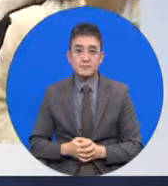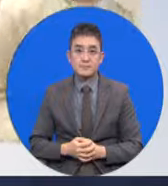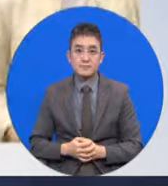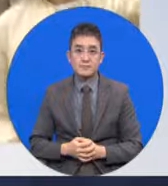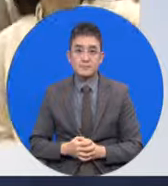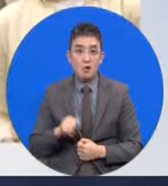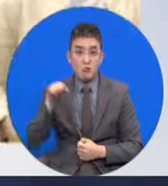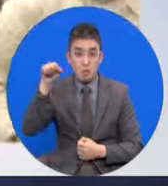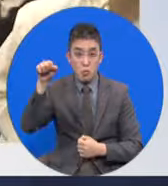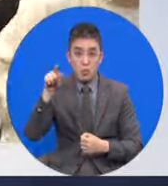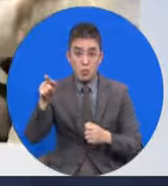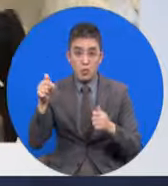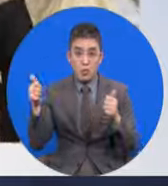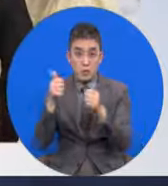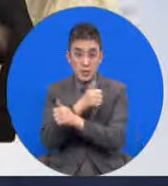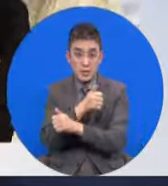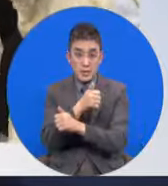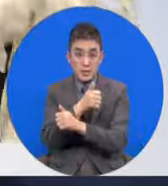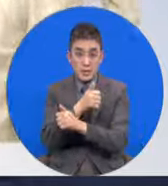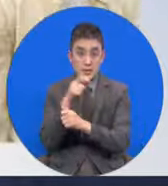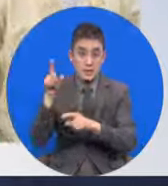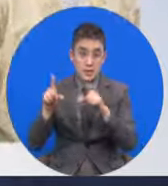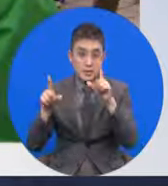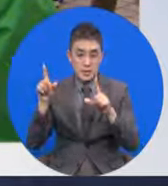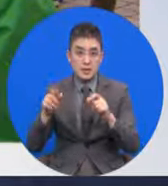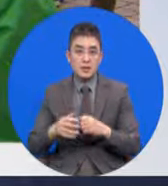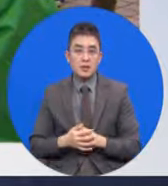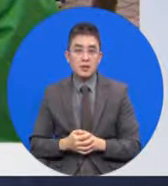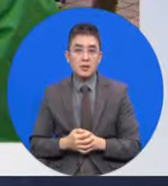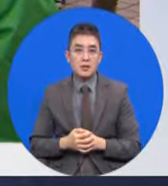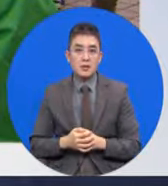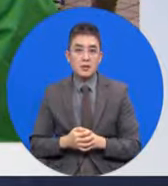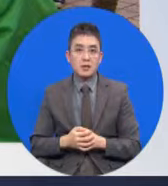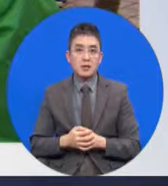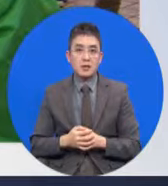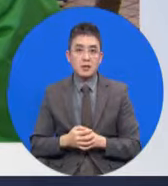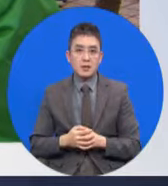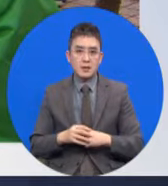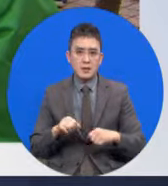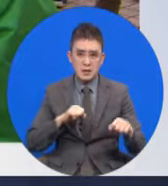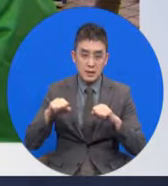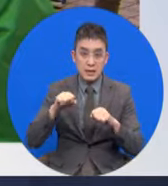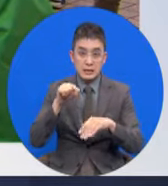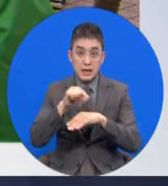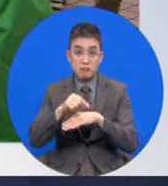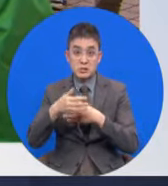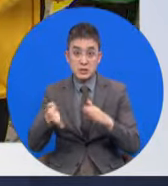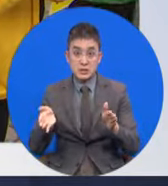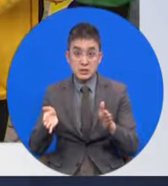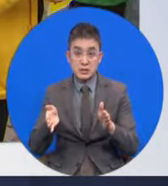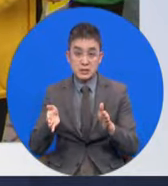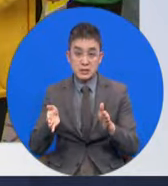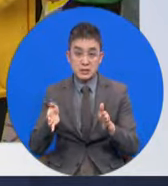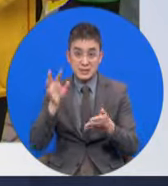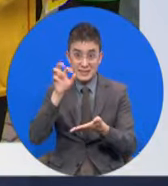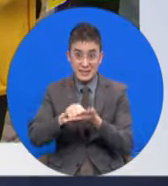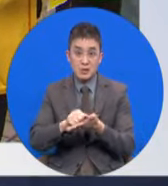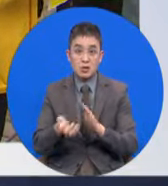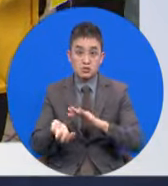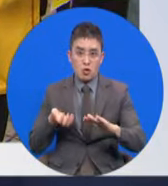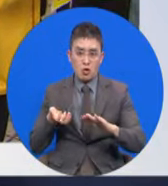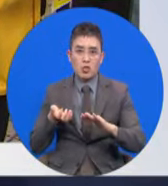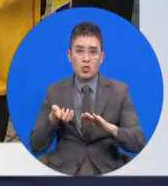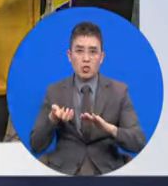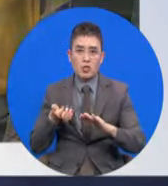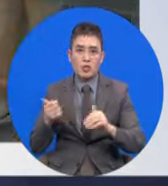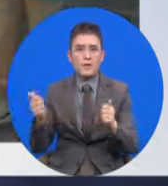이제 우리가 후보 교체를 할 때는요. 기본적으로 선거운동 사무실 내기 전에 하면은 금방 후퇴를 합니다. 사무실을 낼 때 비용이 안